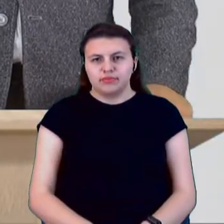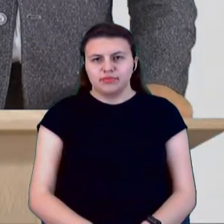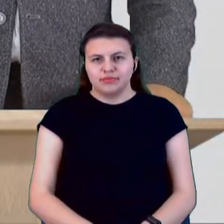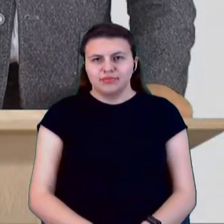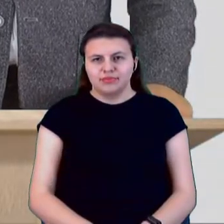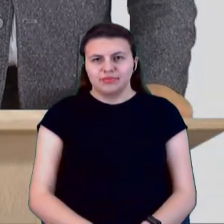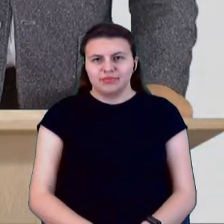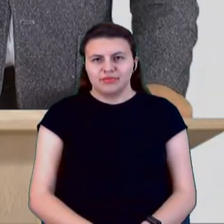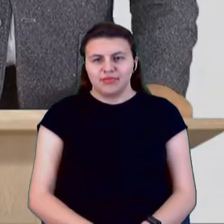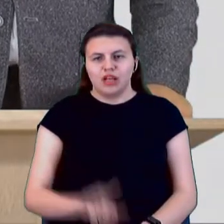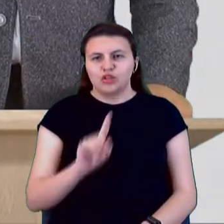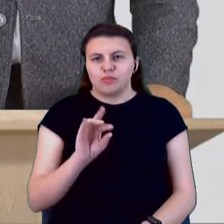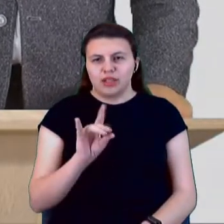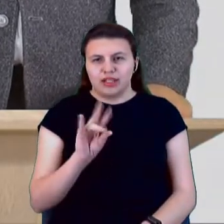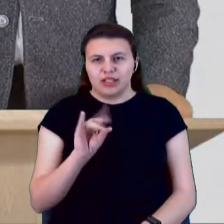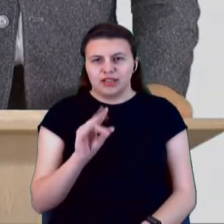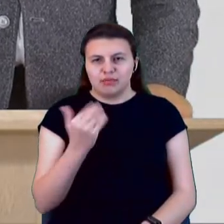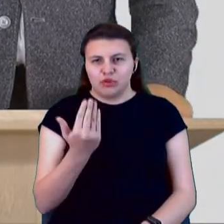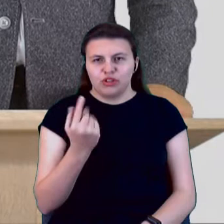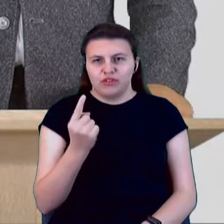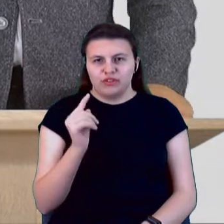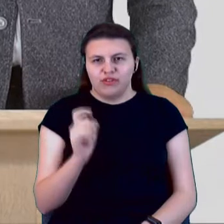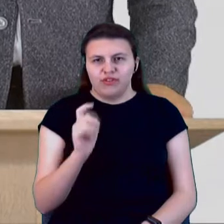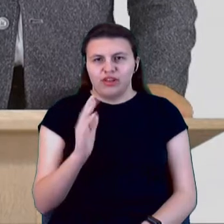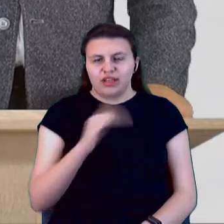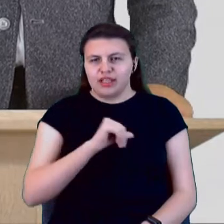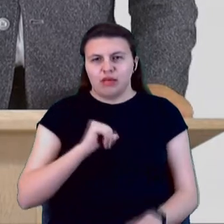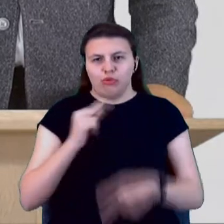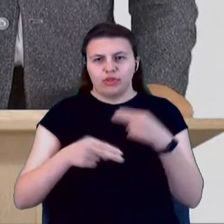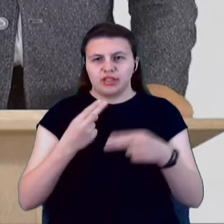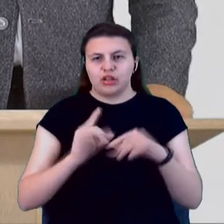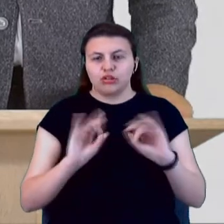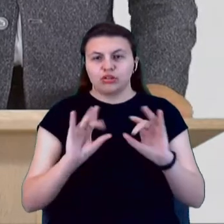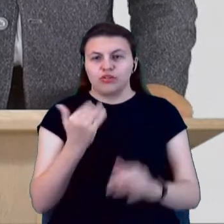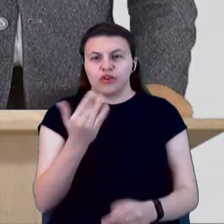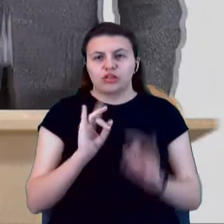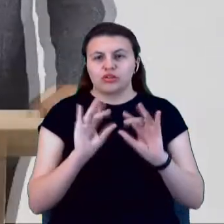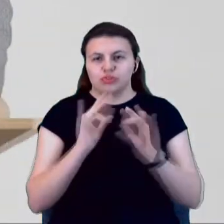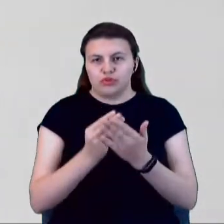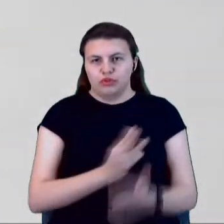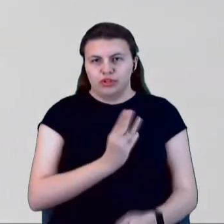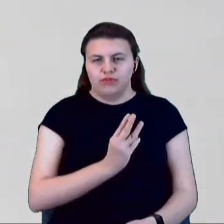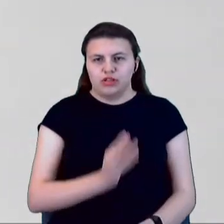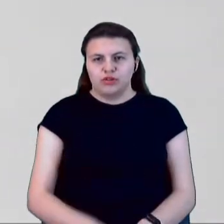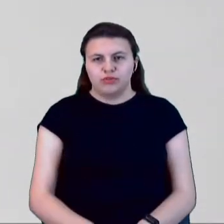Що ж, пане Денисе, прошу, ваша хвилина на самопрезентацію. Розкажіть і ви про свою мотивацію.